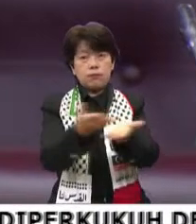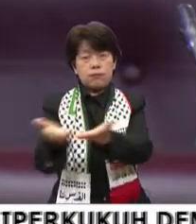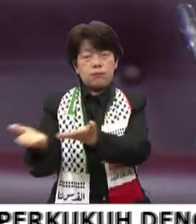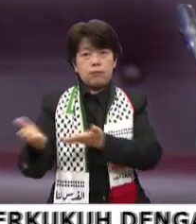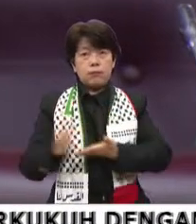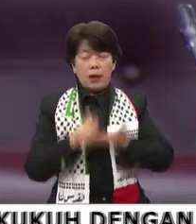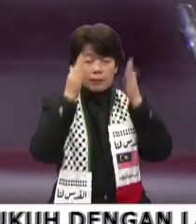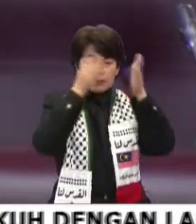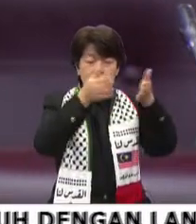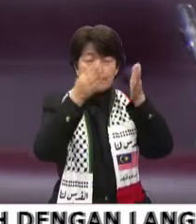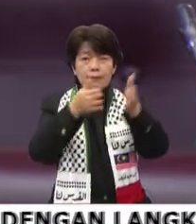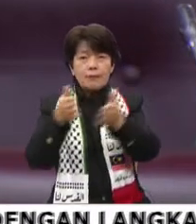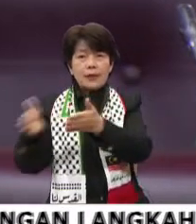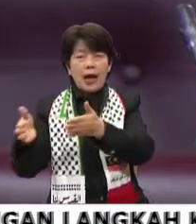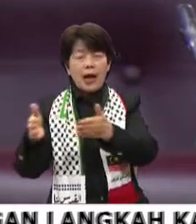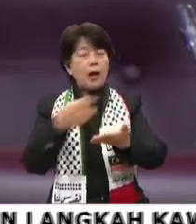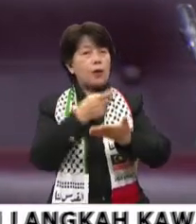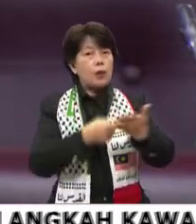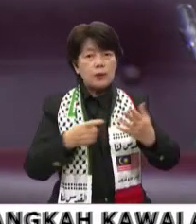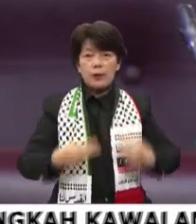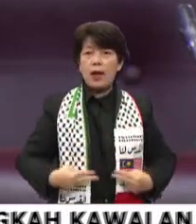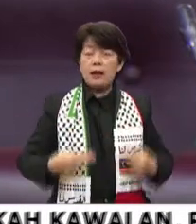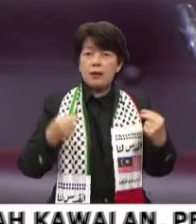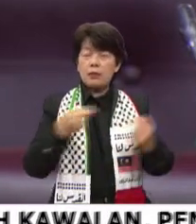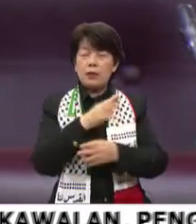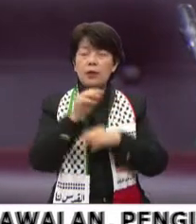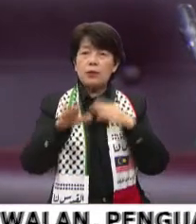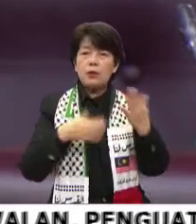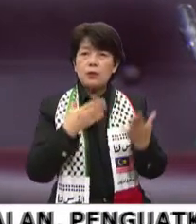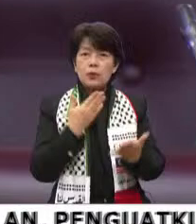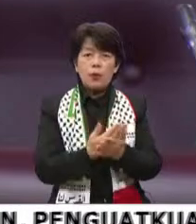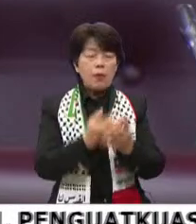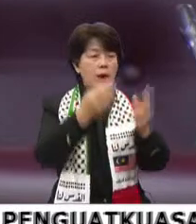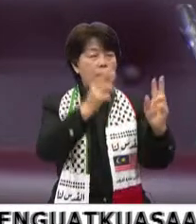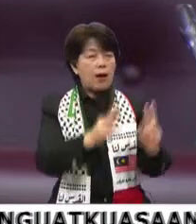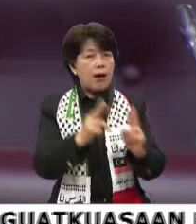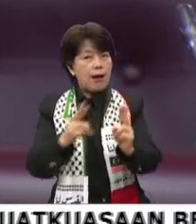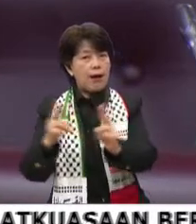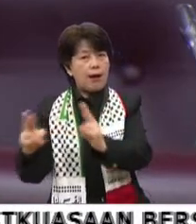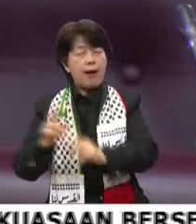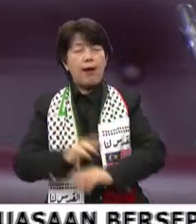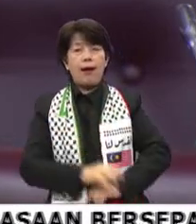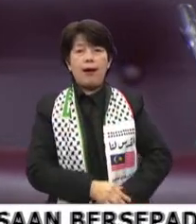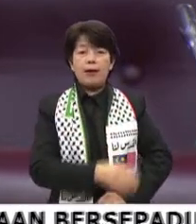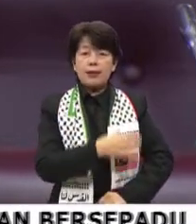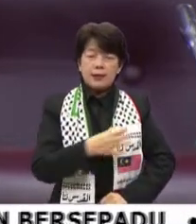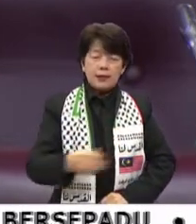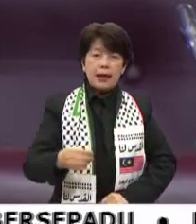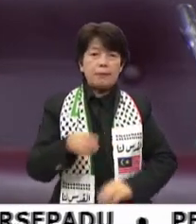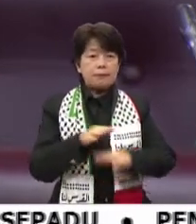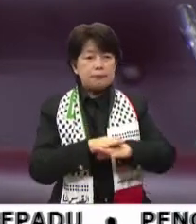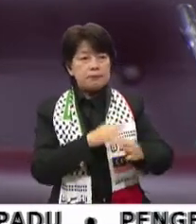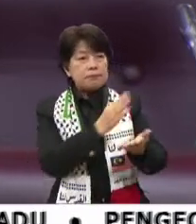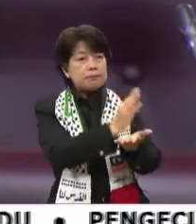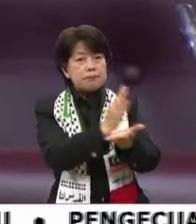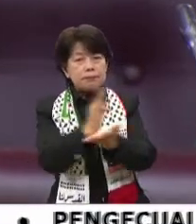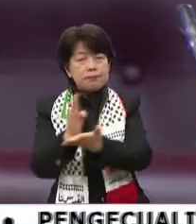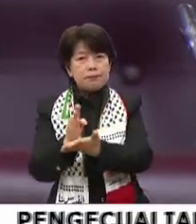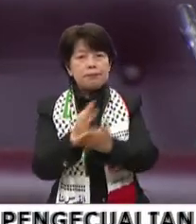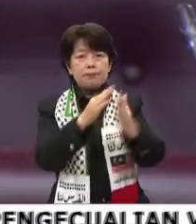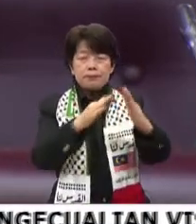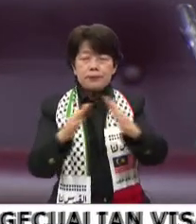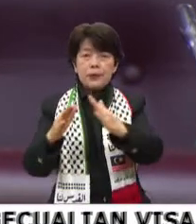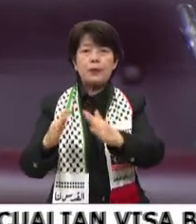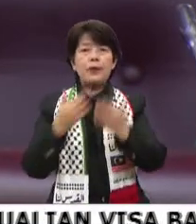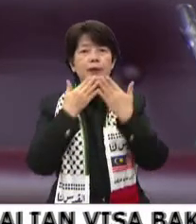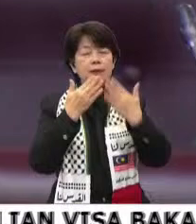prihatin Terhadap isu kenaikan kos Sara hidup yang dihadapi oleh rakyat seperti inisiatif payong Rahmah yang dilaksanakan bagi membantu isi rumah yang mudah terkesan